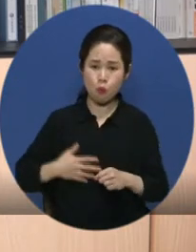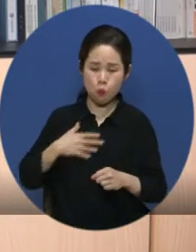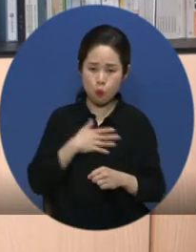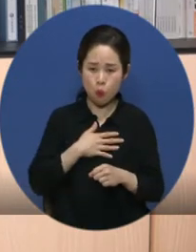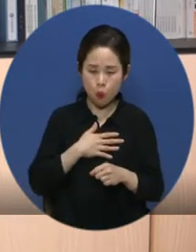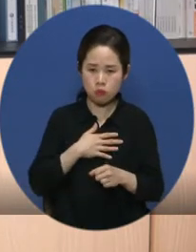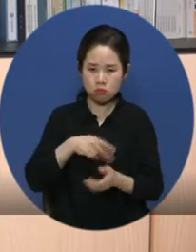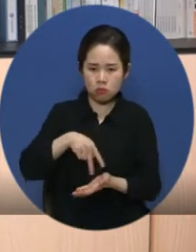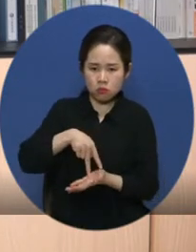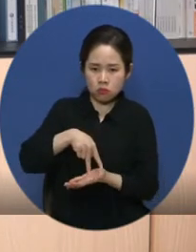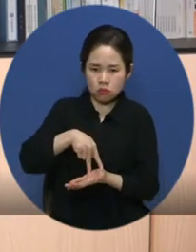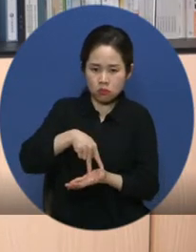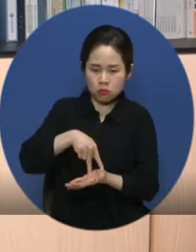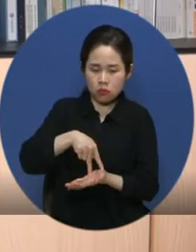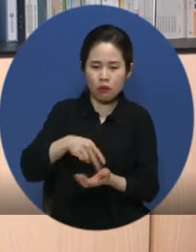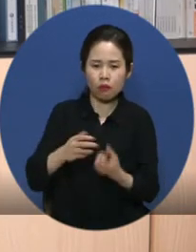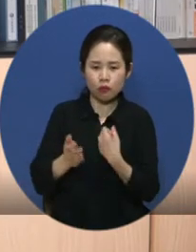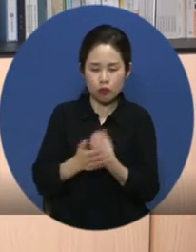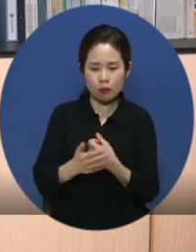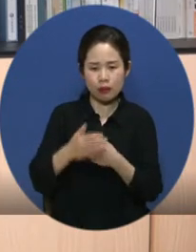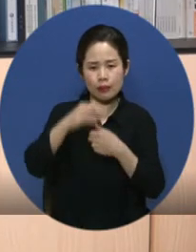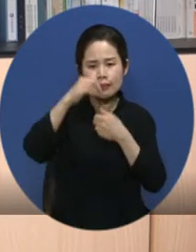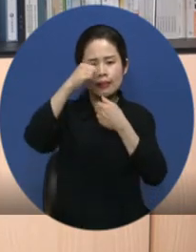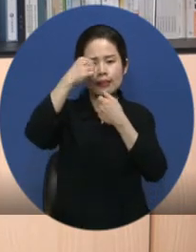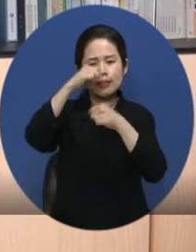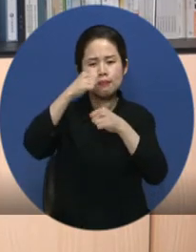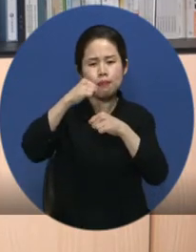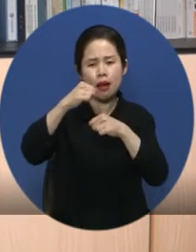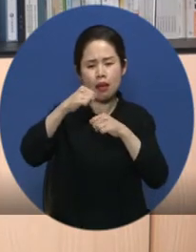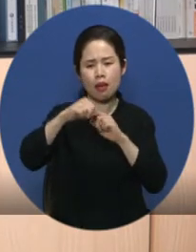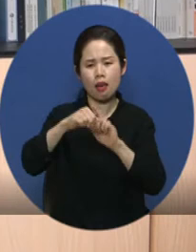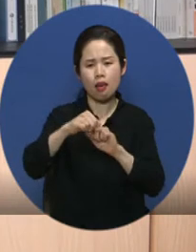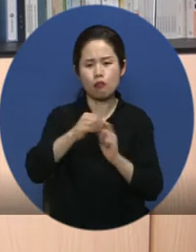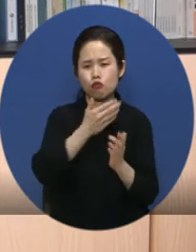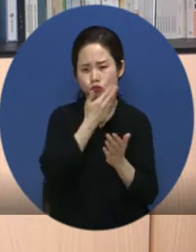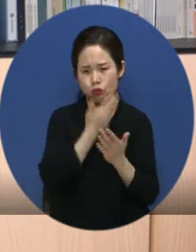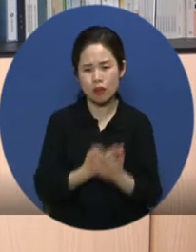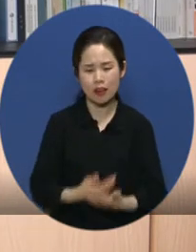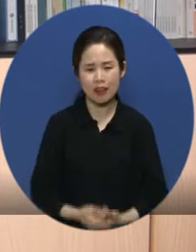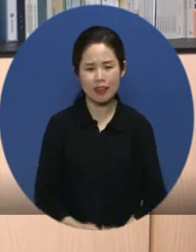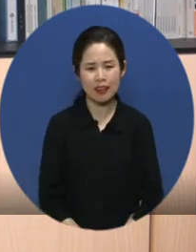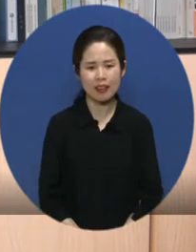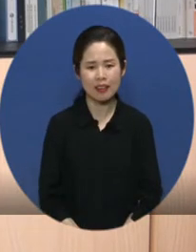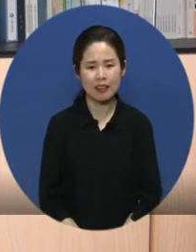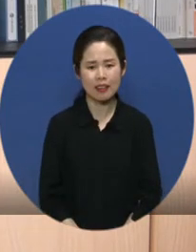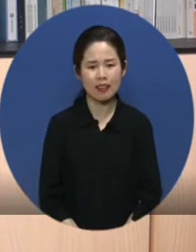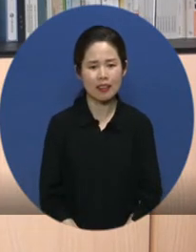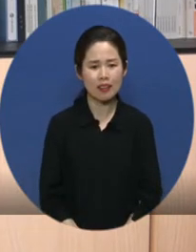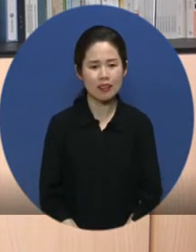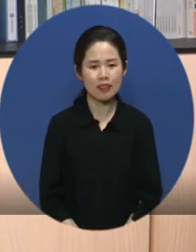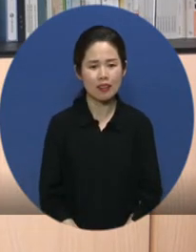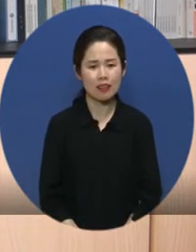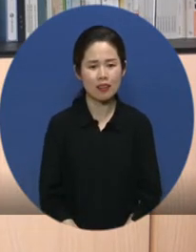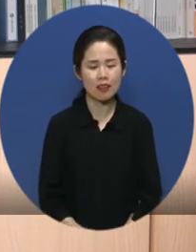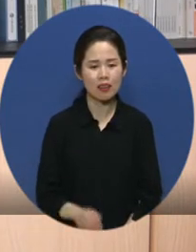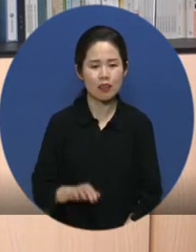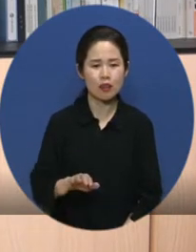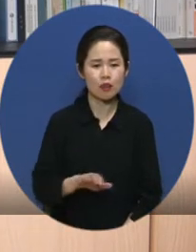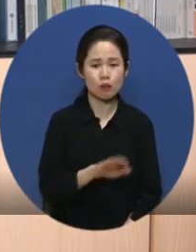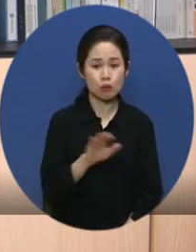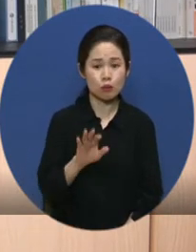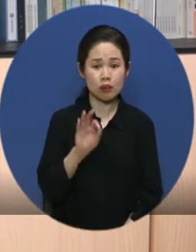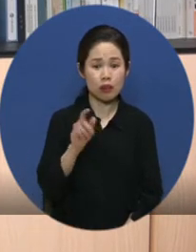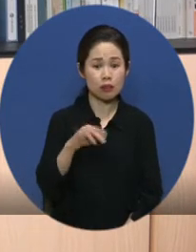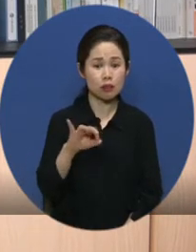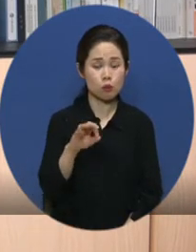보니까 신발이 주는 영향은 굉장히 크다라는 것을 저희들도 이 아지오를 선택할 때 그걸